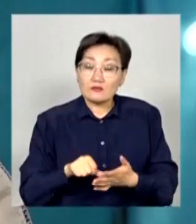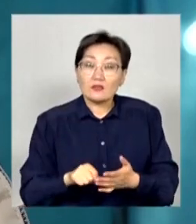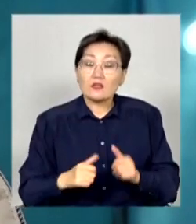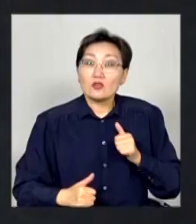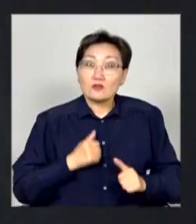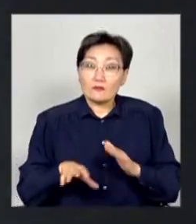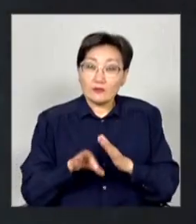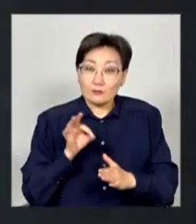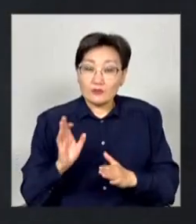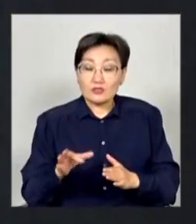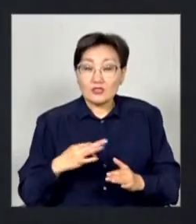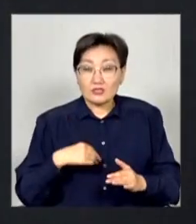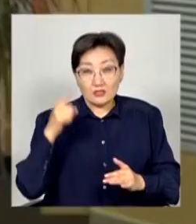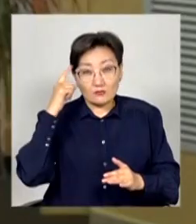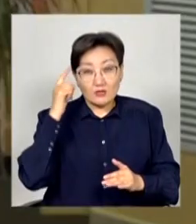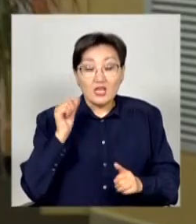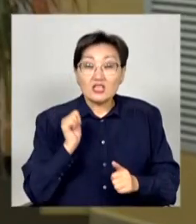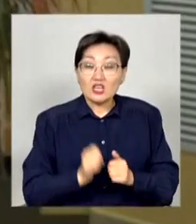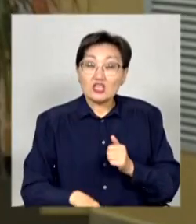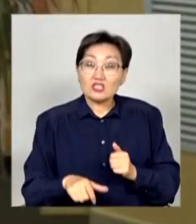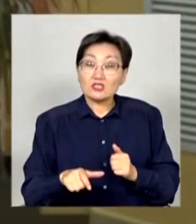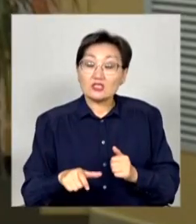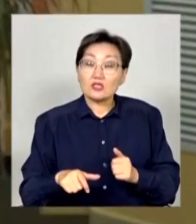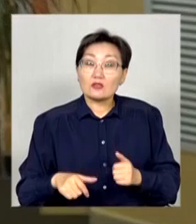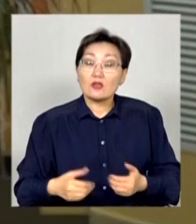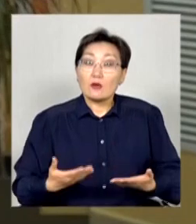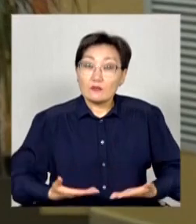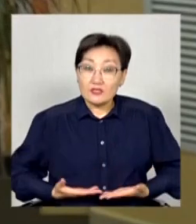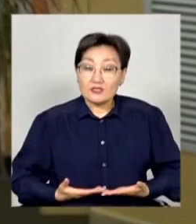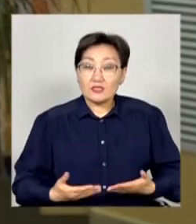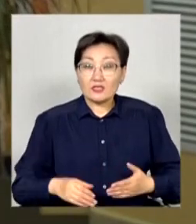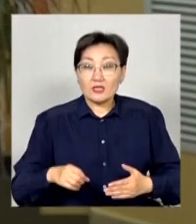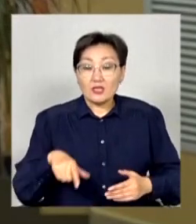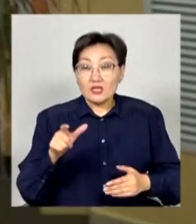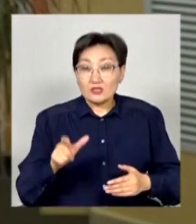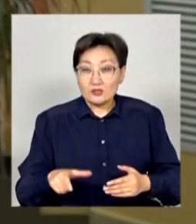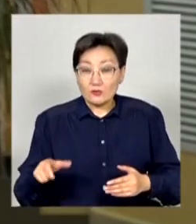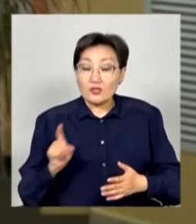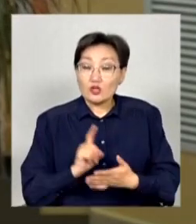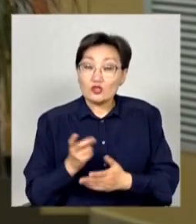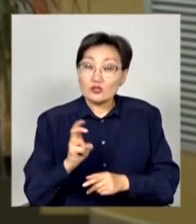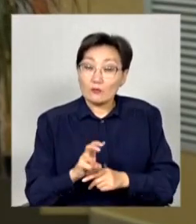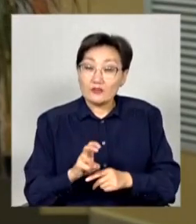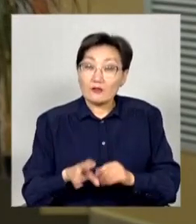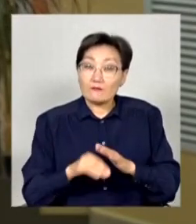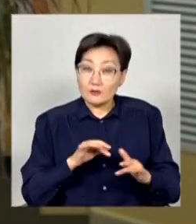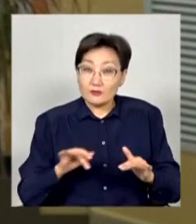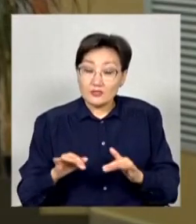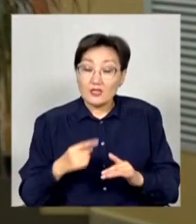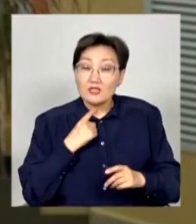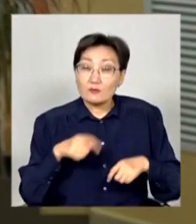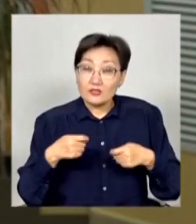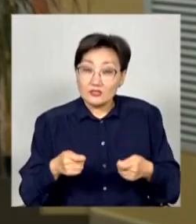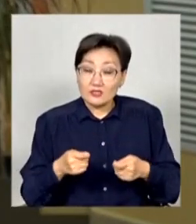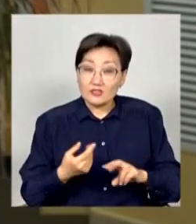достойного выберут. Я считаю, что каждый проживающий здесь гражданин Казахстана должен прийти на выборы и проголосовать. Это так ответственно,